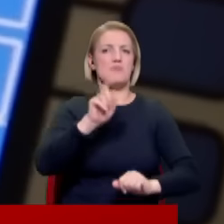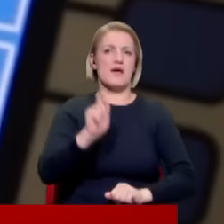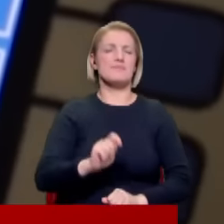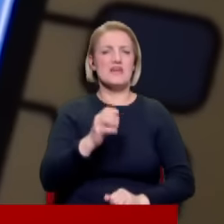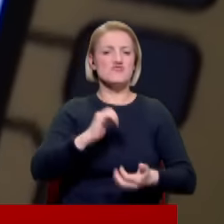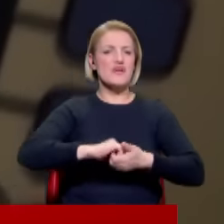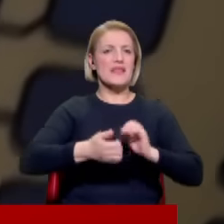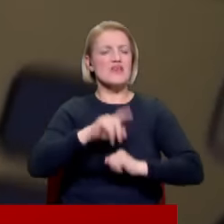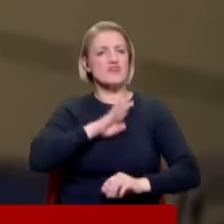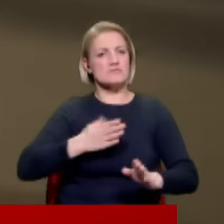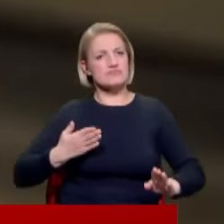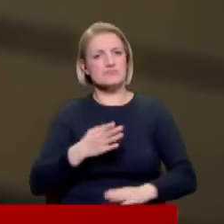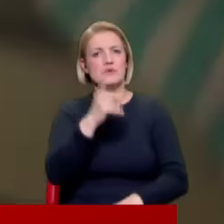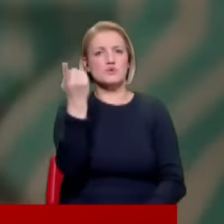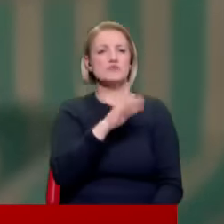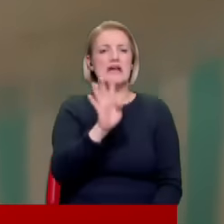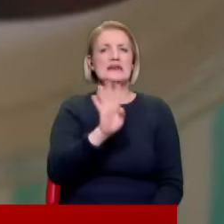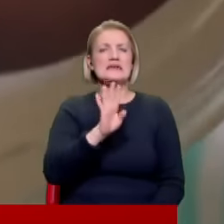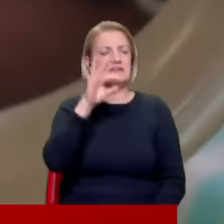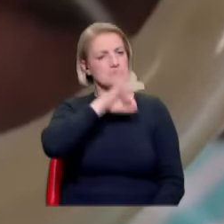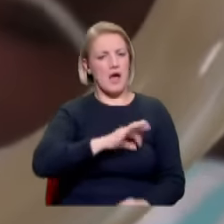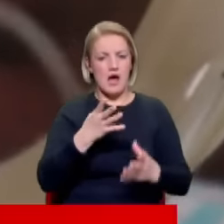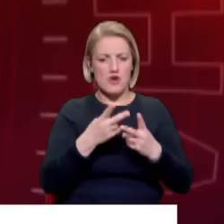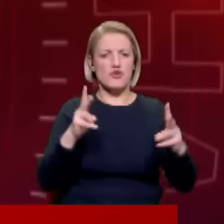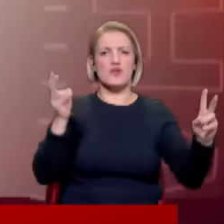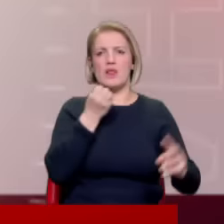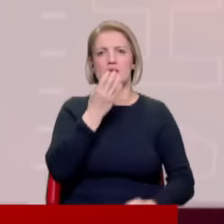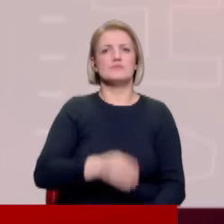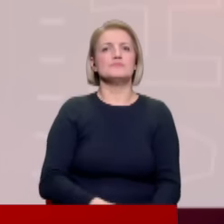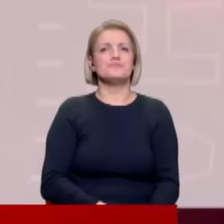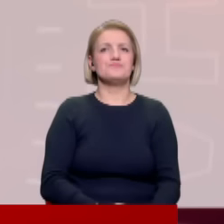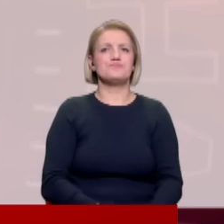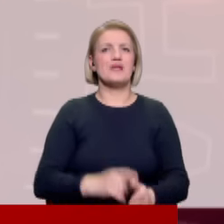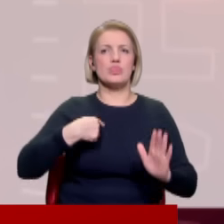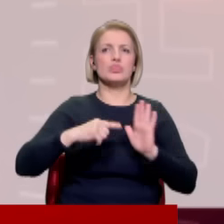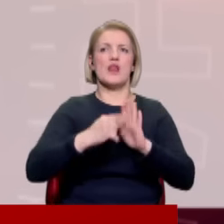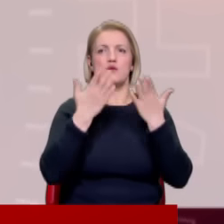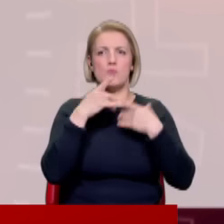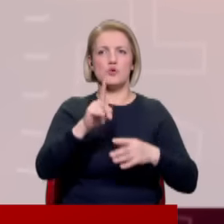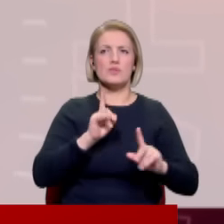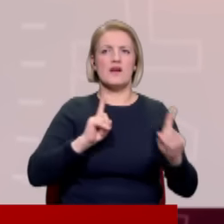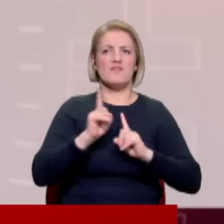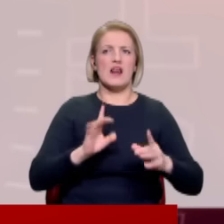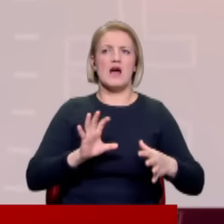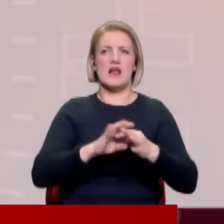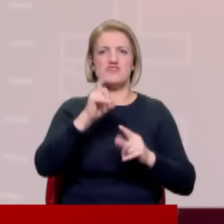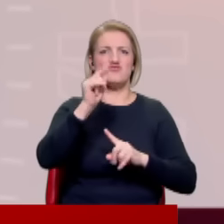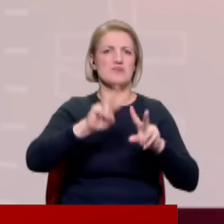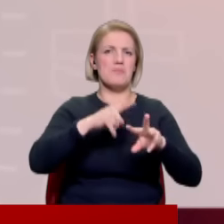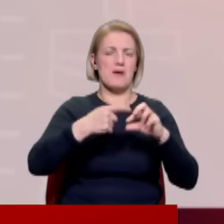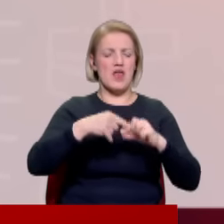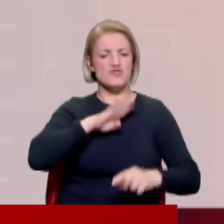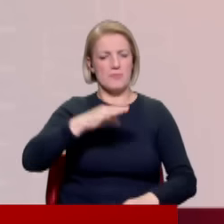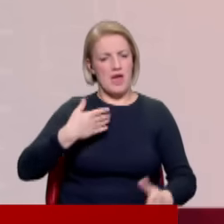şikayet ettiğini söyledi. %40 kar payı aldığını itiraf etti. Hakkında somut delil yok. Bu davayla ilgili CİMER'e şikayeti ben